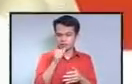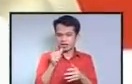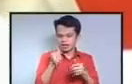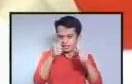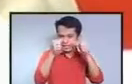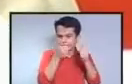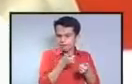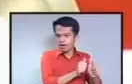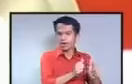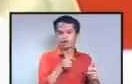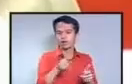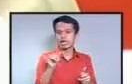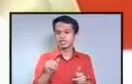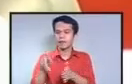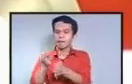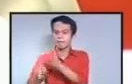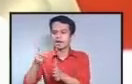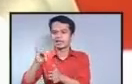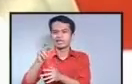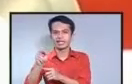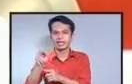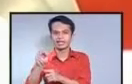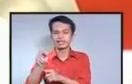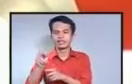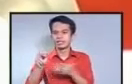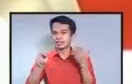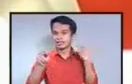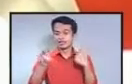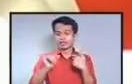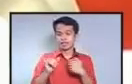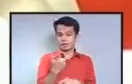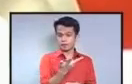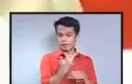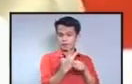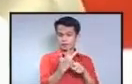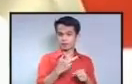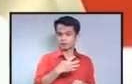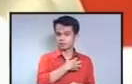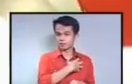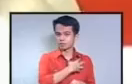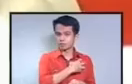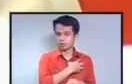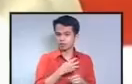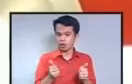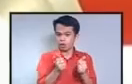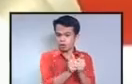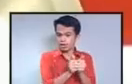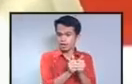nangyari po sa pagpaslang po kay Kian de los Santos at yung tatlong pulis na sangkot po doon